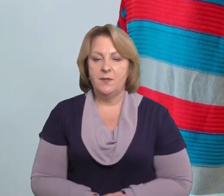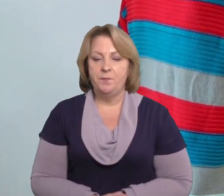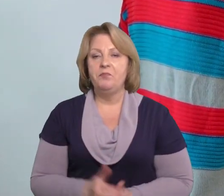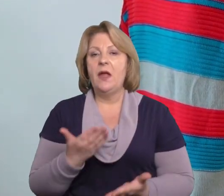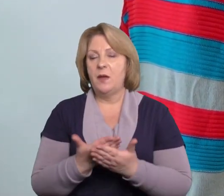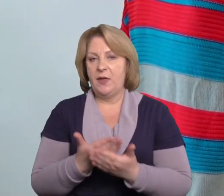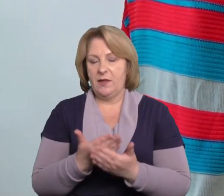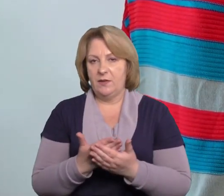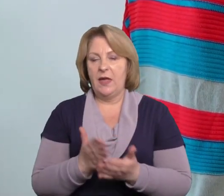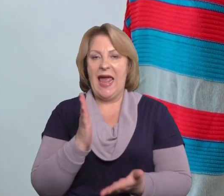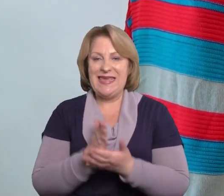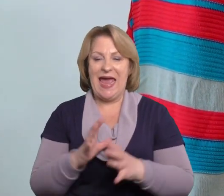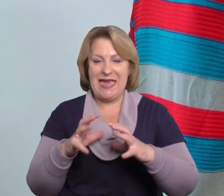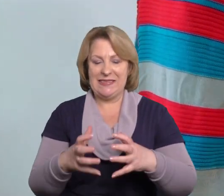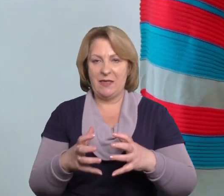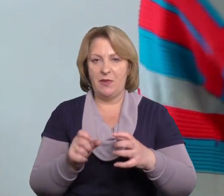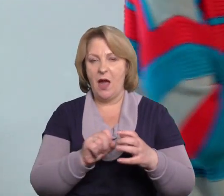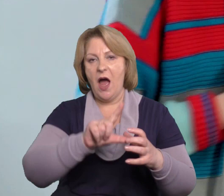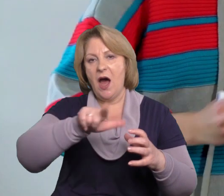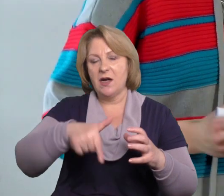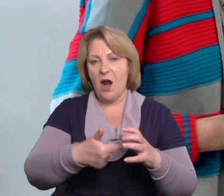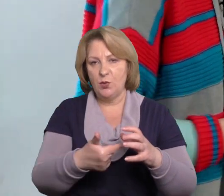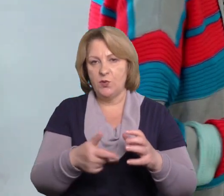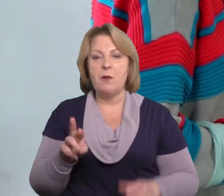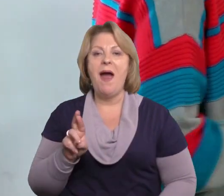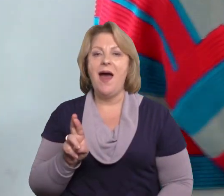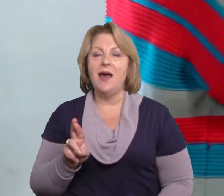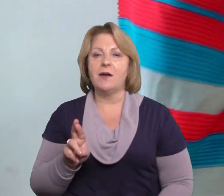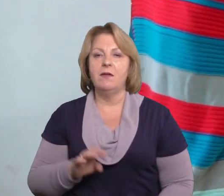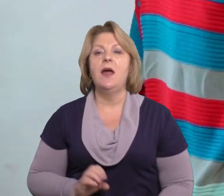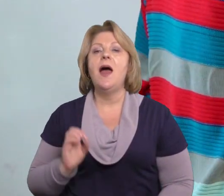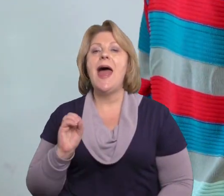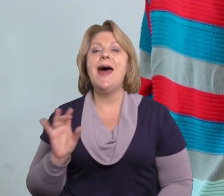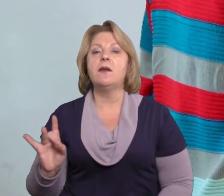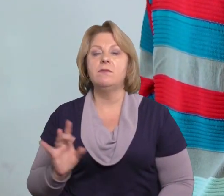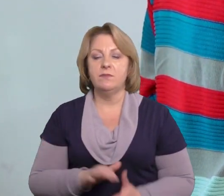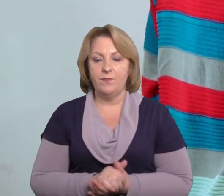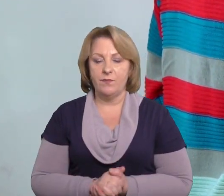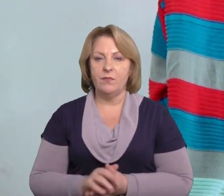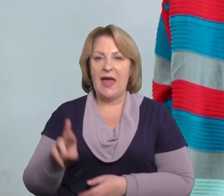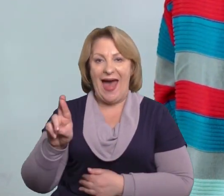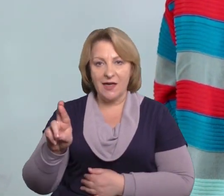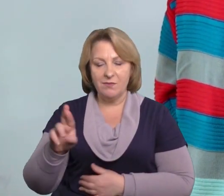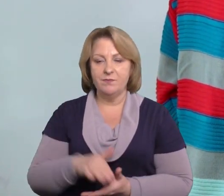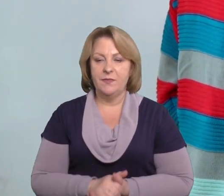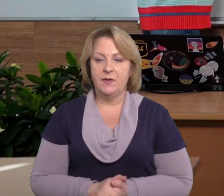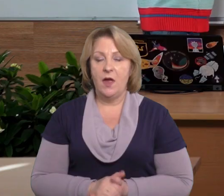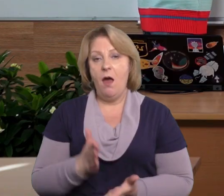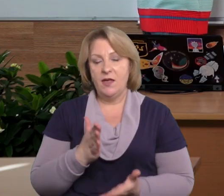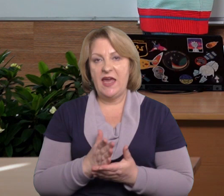так, тут з її радіусом R, маємо якусь певну